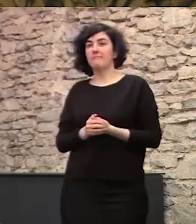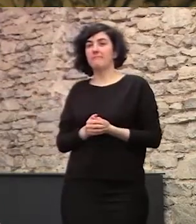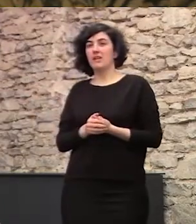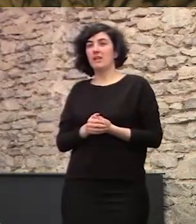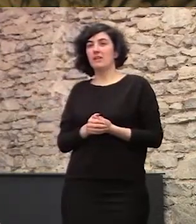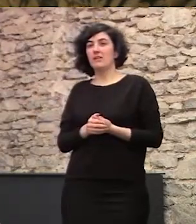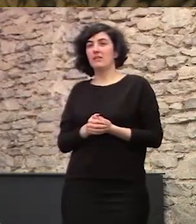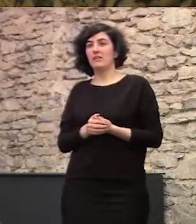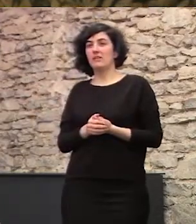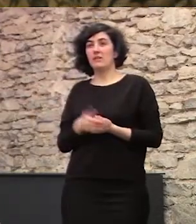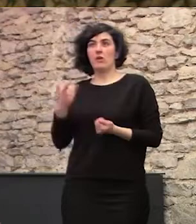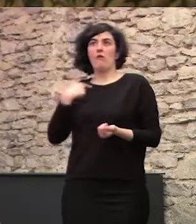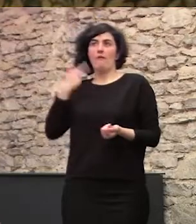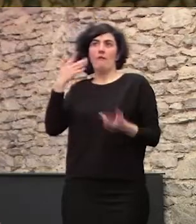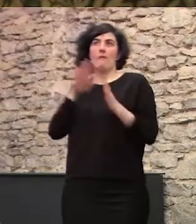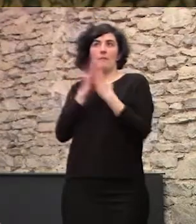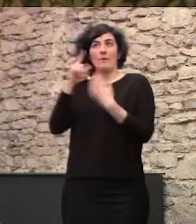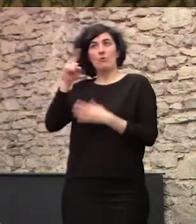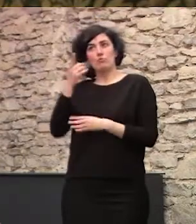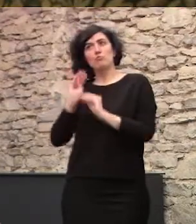Erraiak liburua, ezaguna dugu.